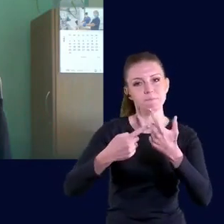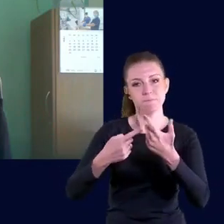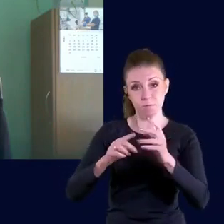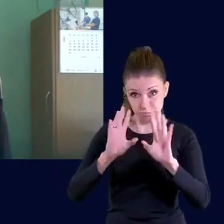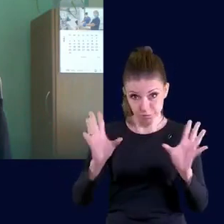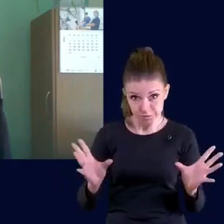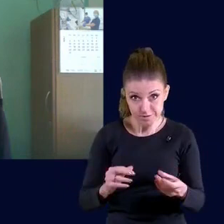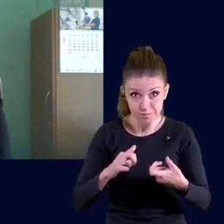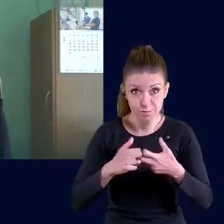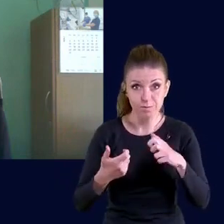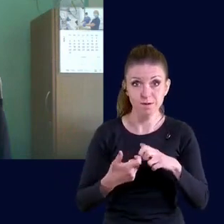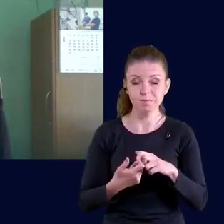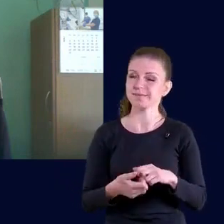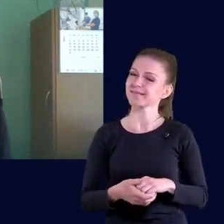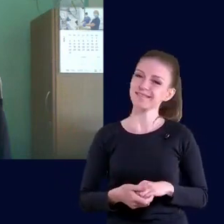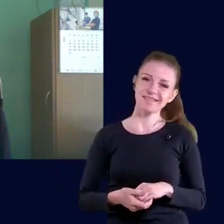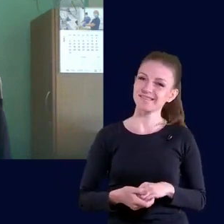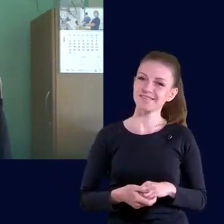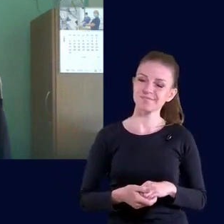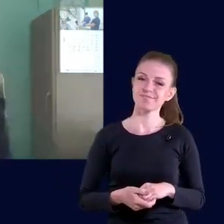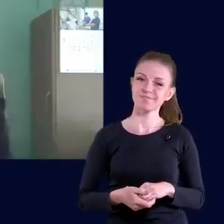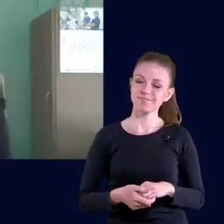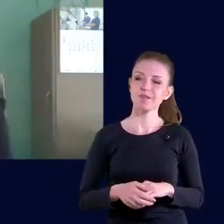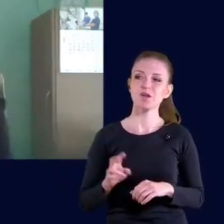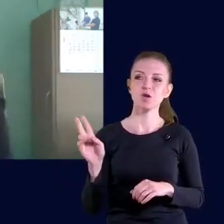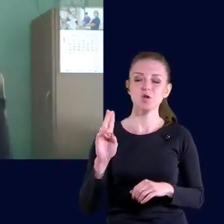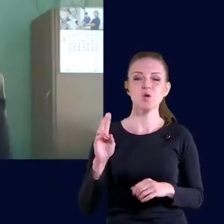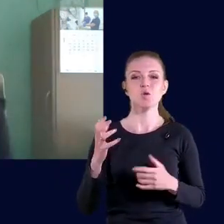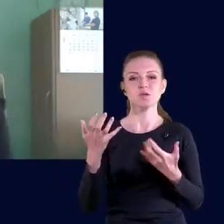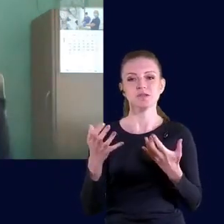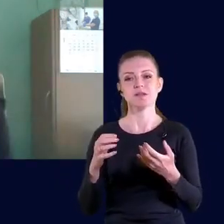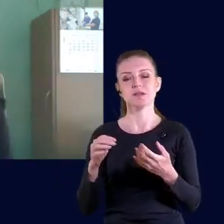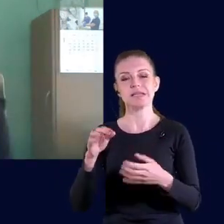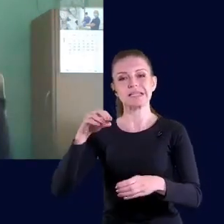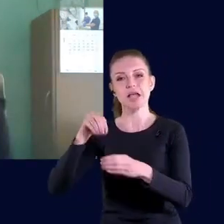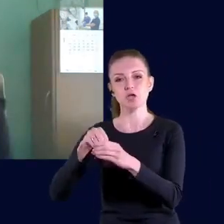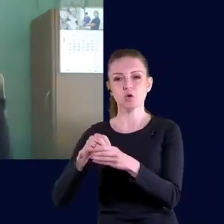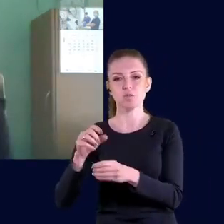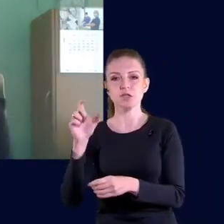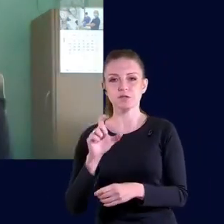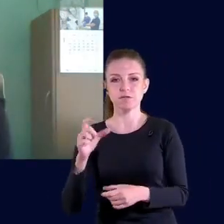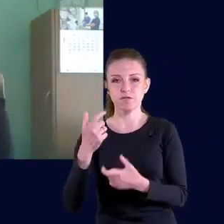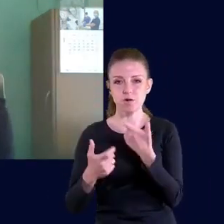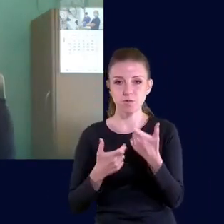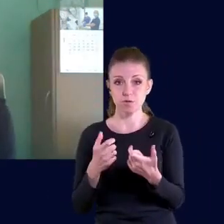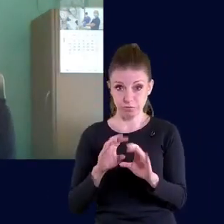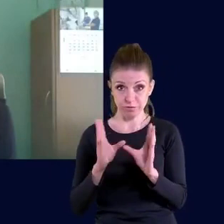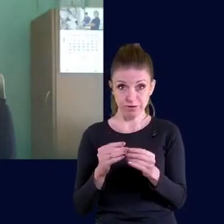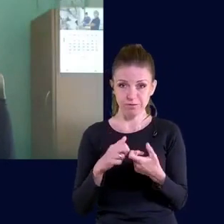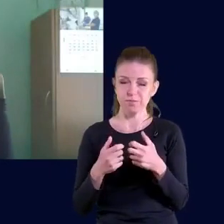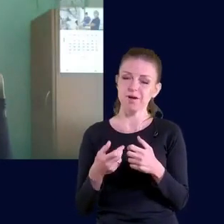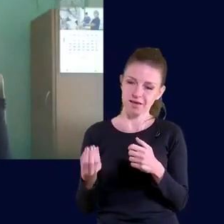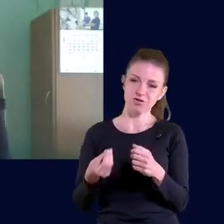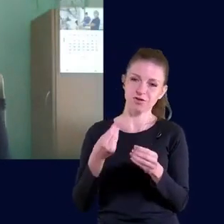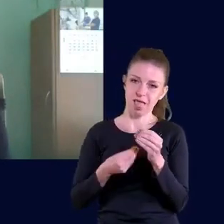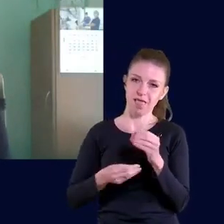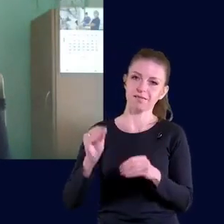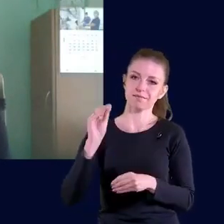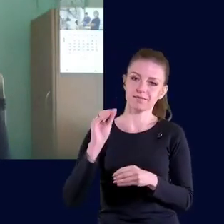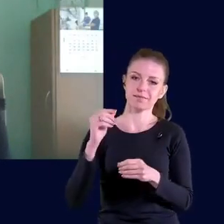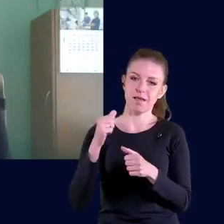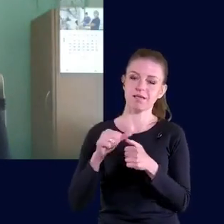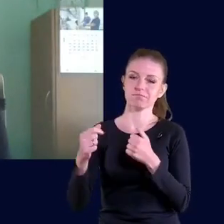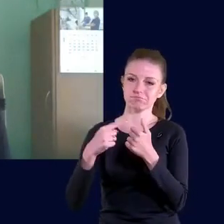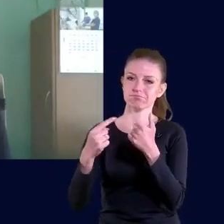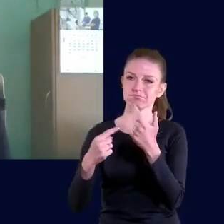wszystkie trudności z jakimi z jakimi borykają się twórcy wszelkich zasobów cyfrowych a o których użytkownicy końcowi zupełnie nie wiedzą